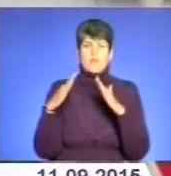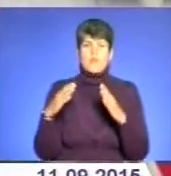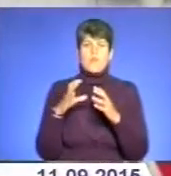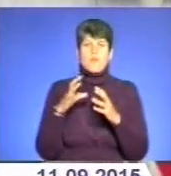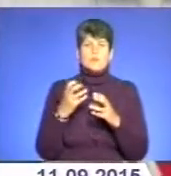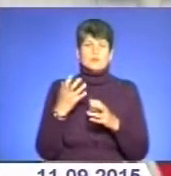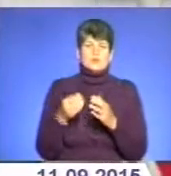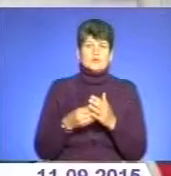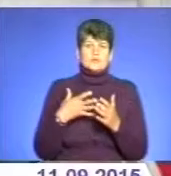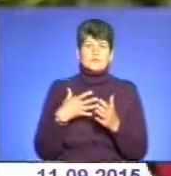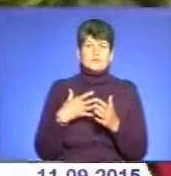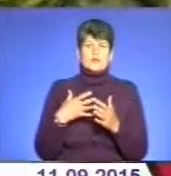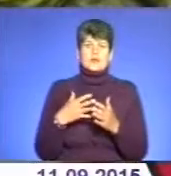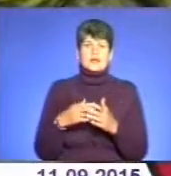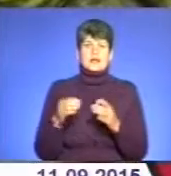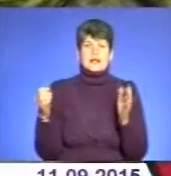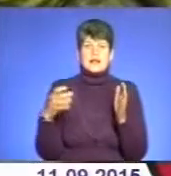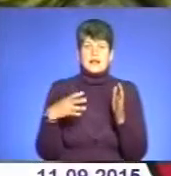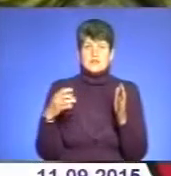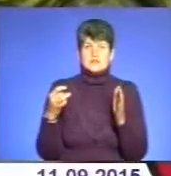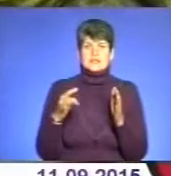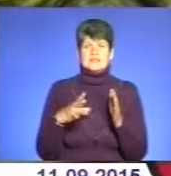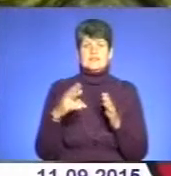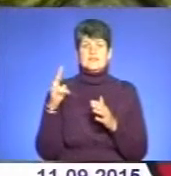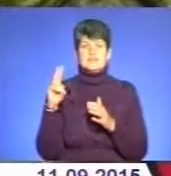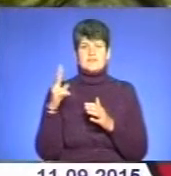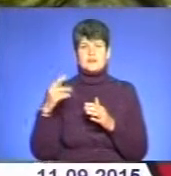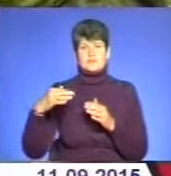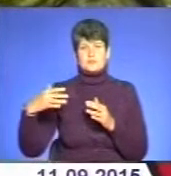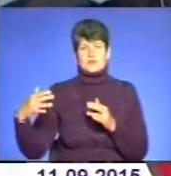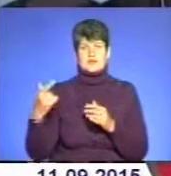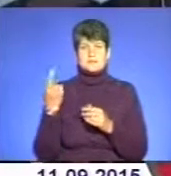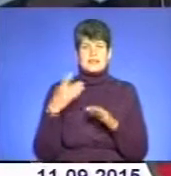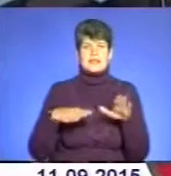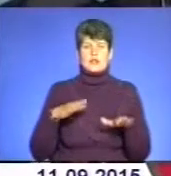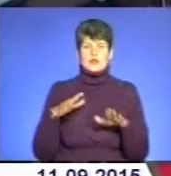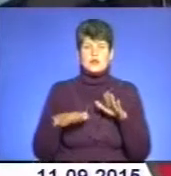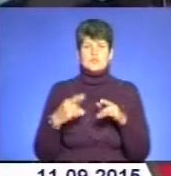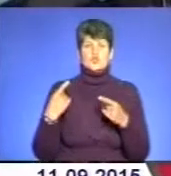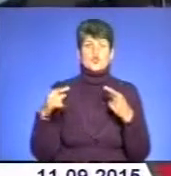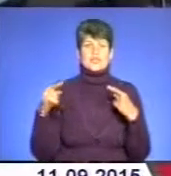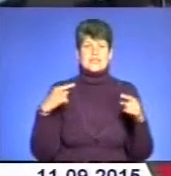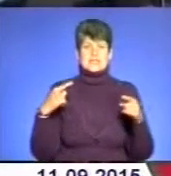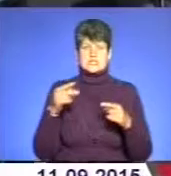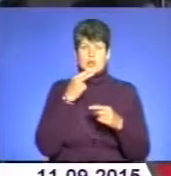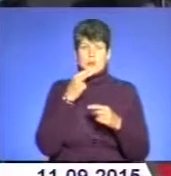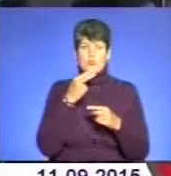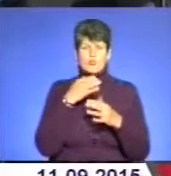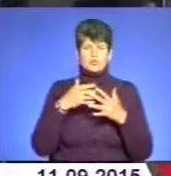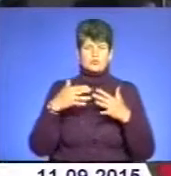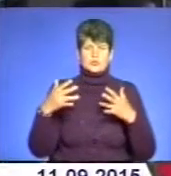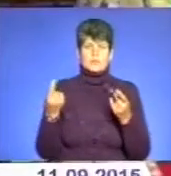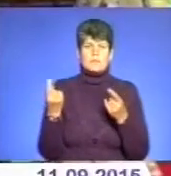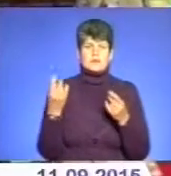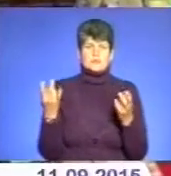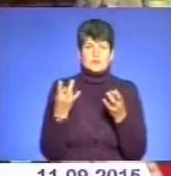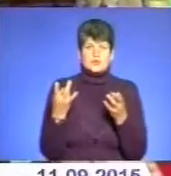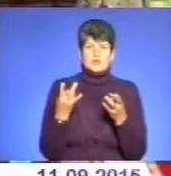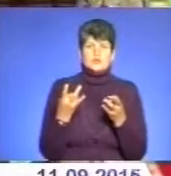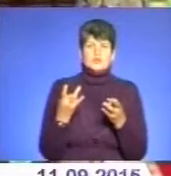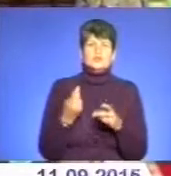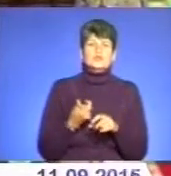і баштанні. Кавуни – від 2 з копійками за кілограм. Щодо інших продуктів першої необхідності, то стабільно